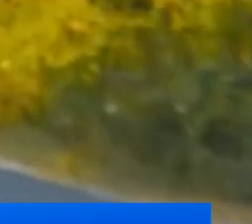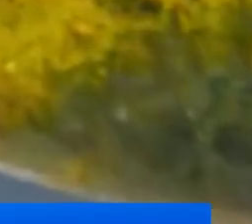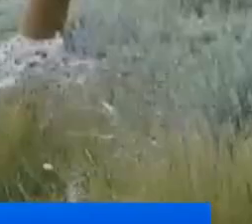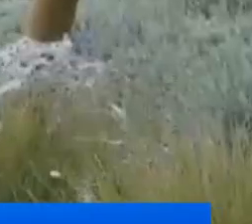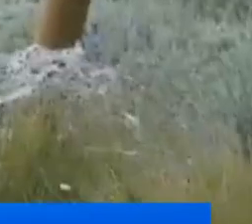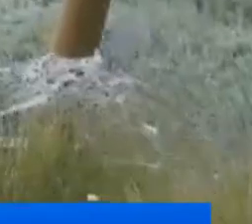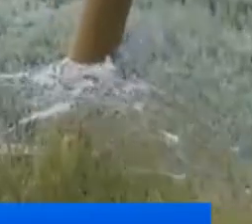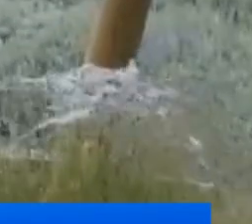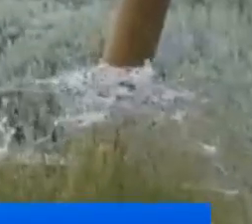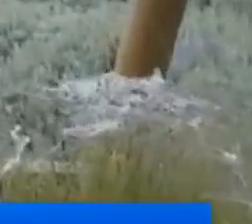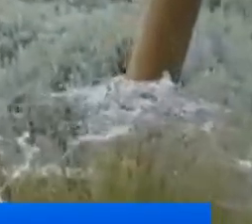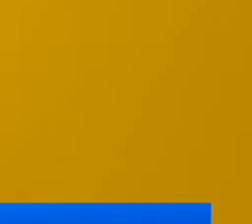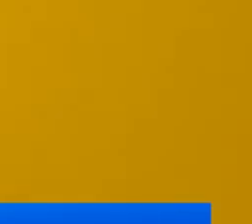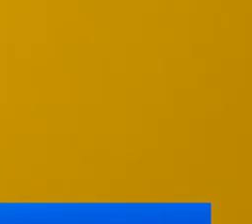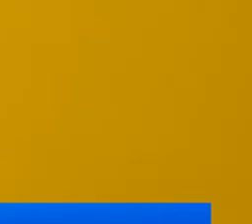da